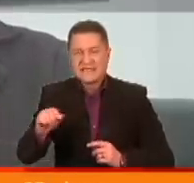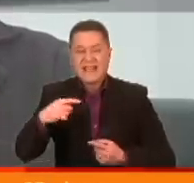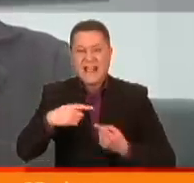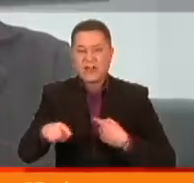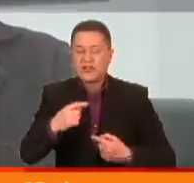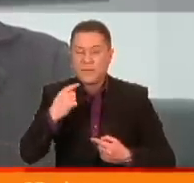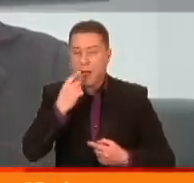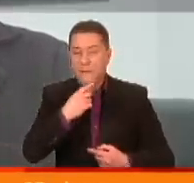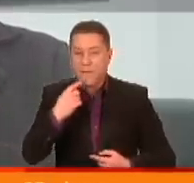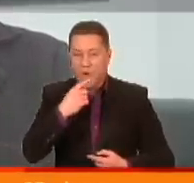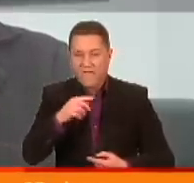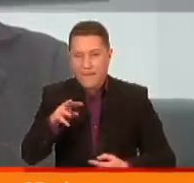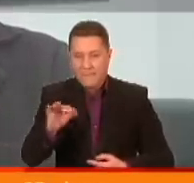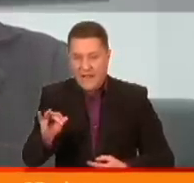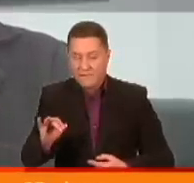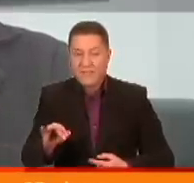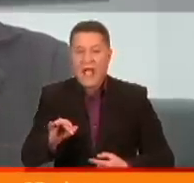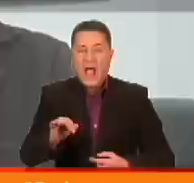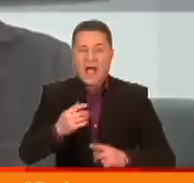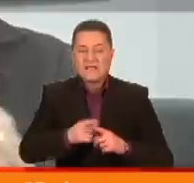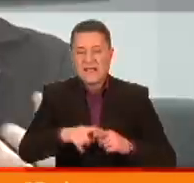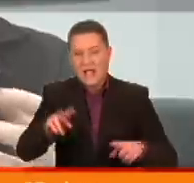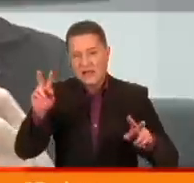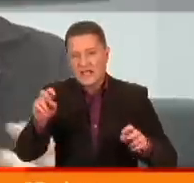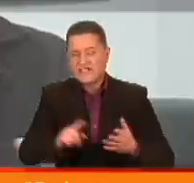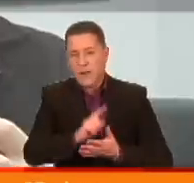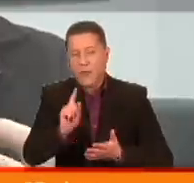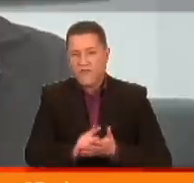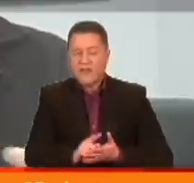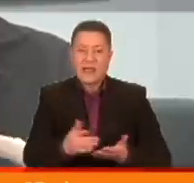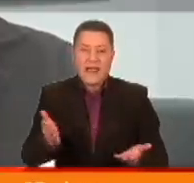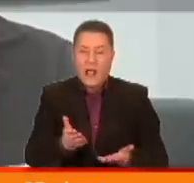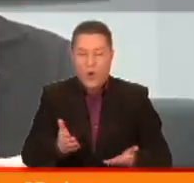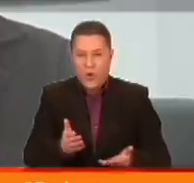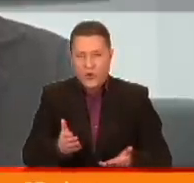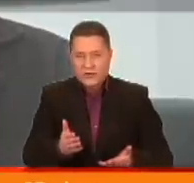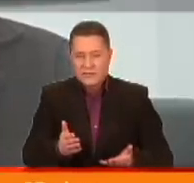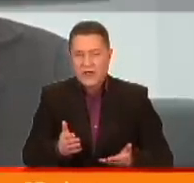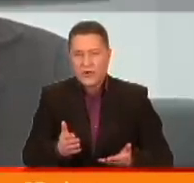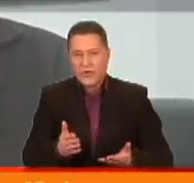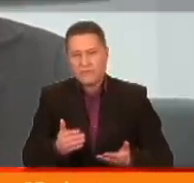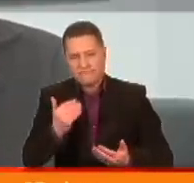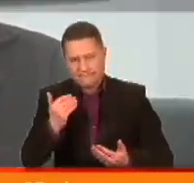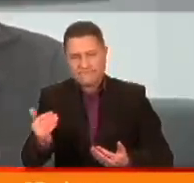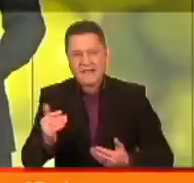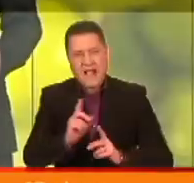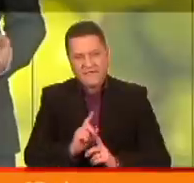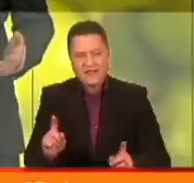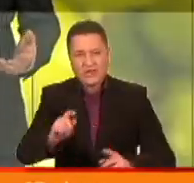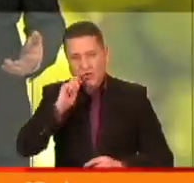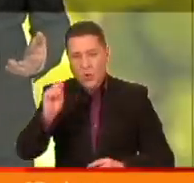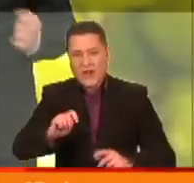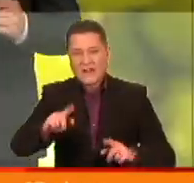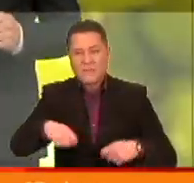що вона повинна якоюсь мірою автентичність українську передавати.